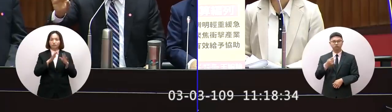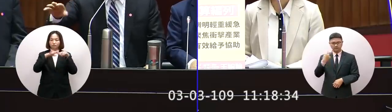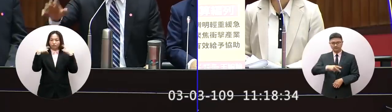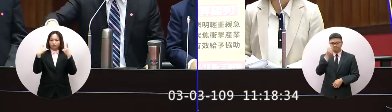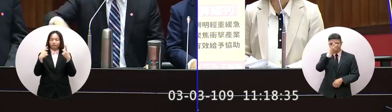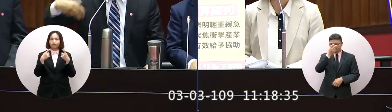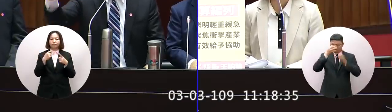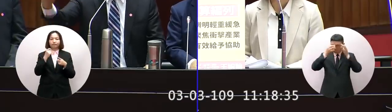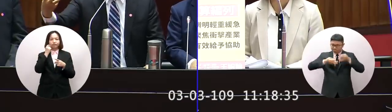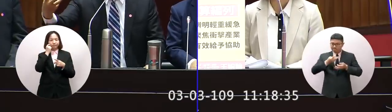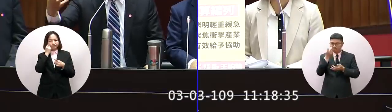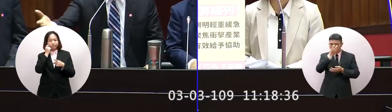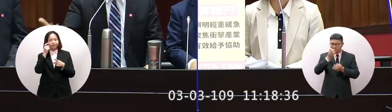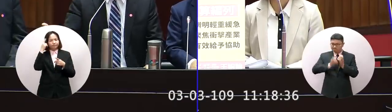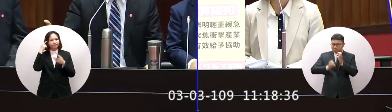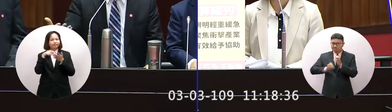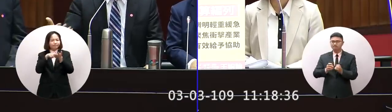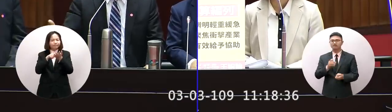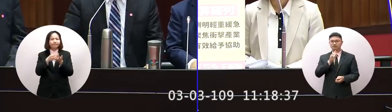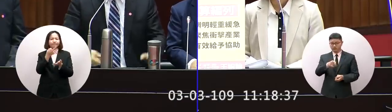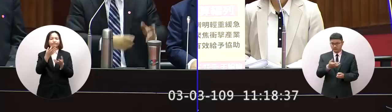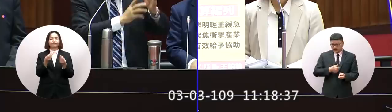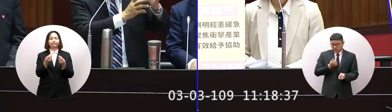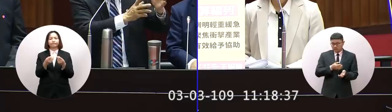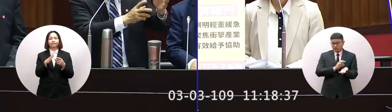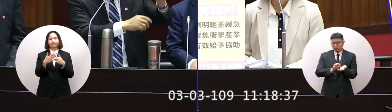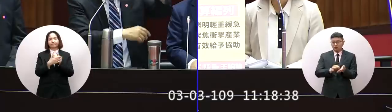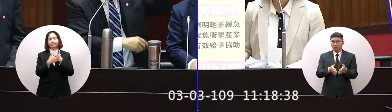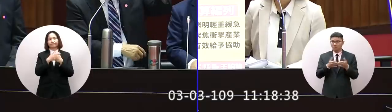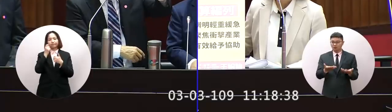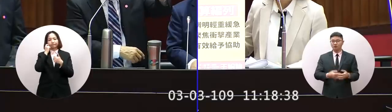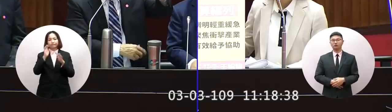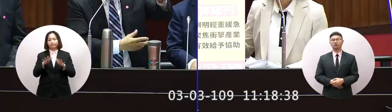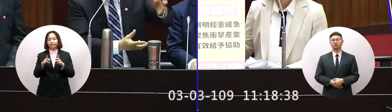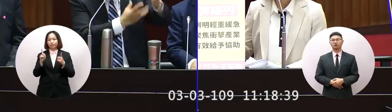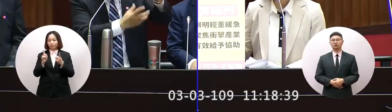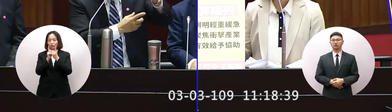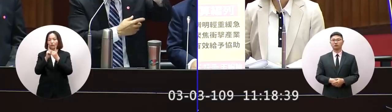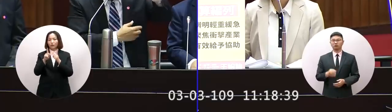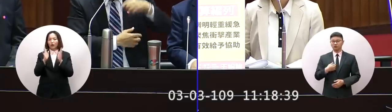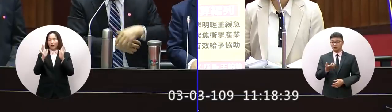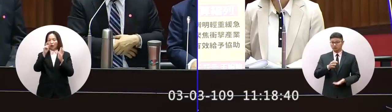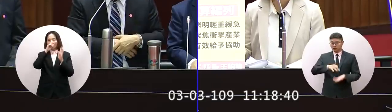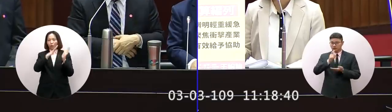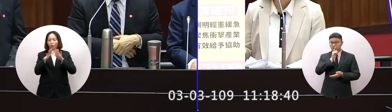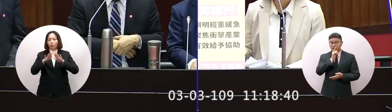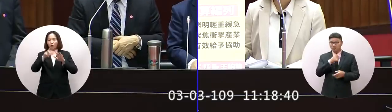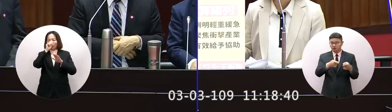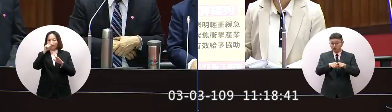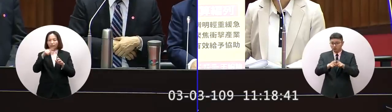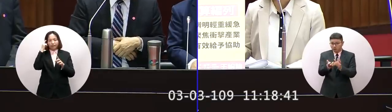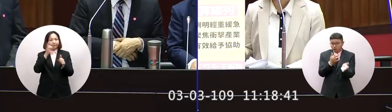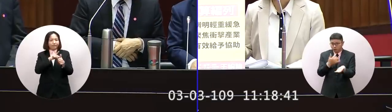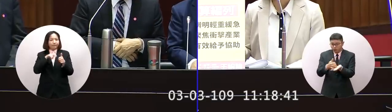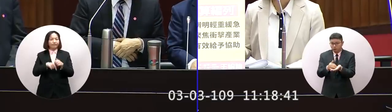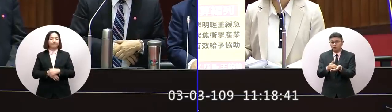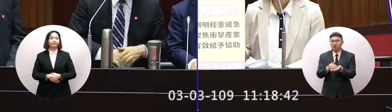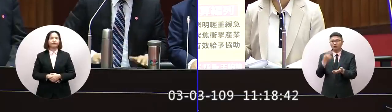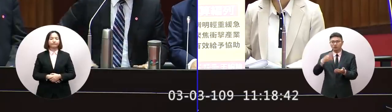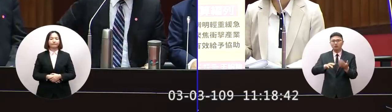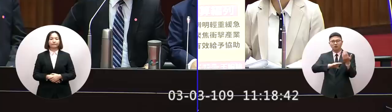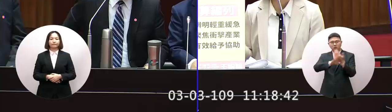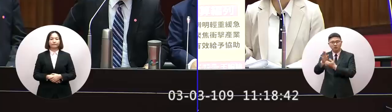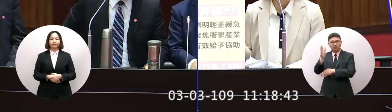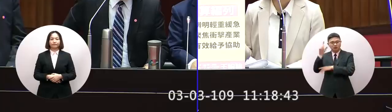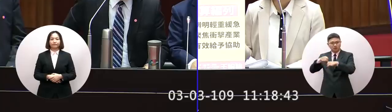常是不是在 平常他要争取有没有这个钱？那我们这一次 是，但我们刚刚提到，正清就是在一般的预算当中，或是在其他的方